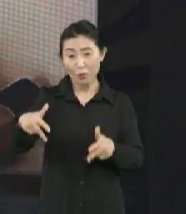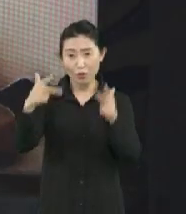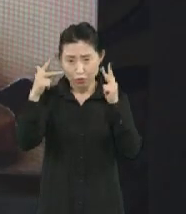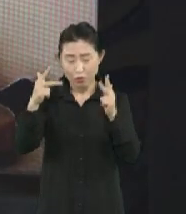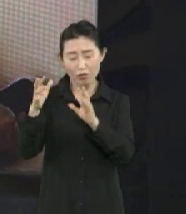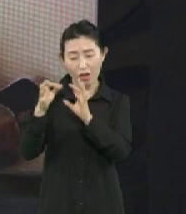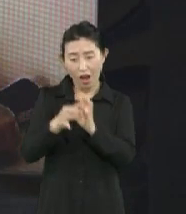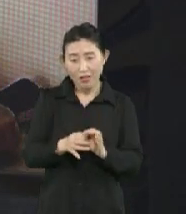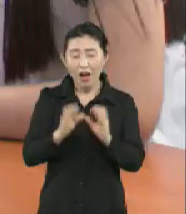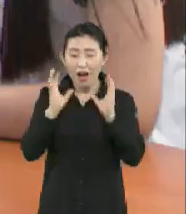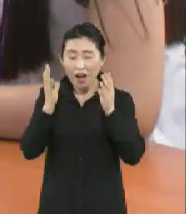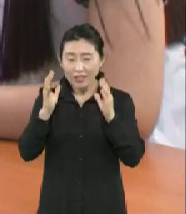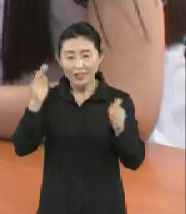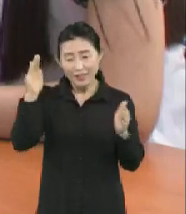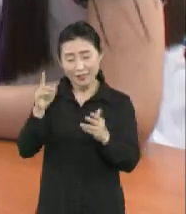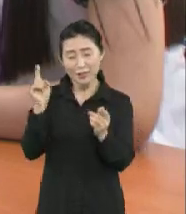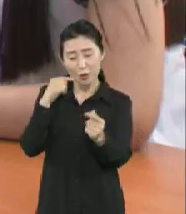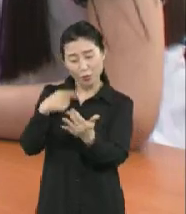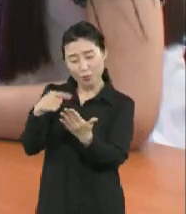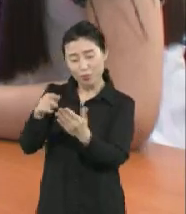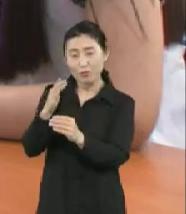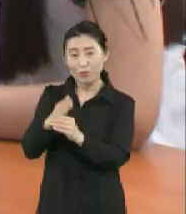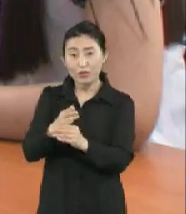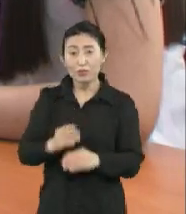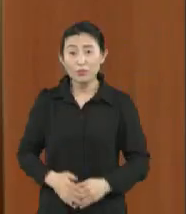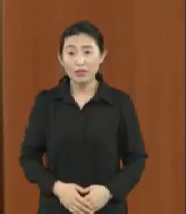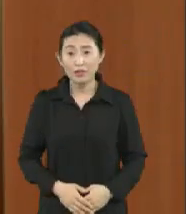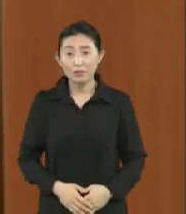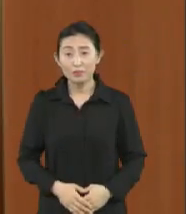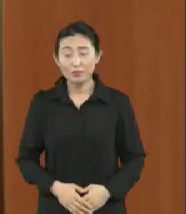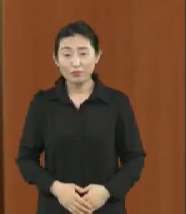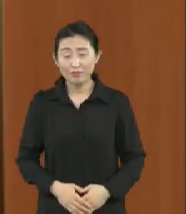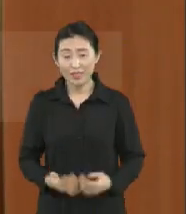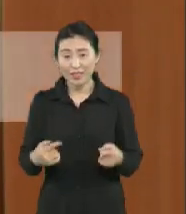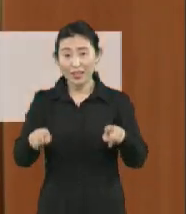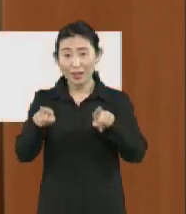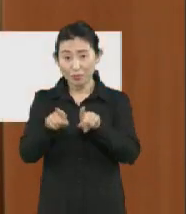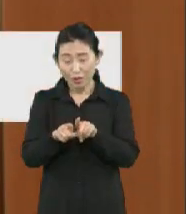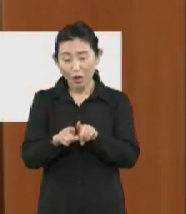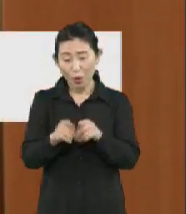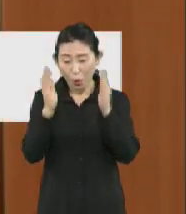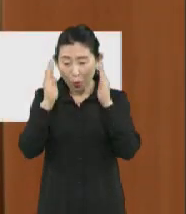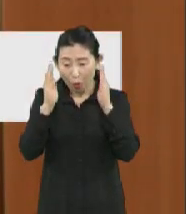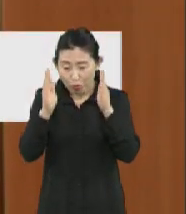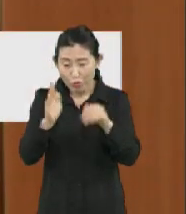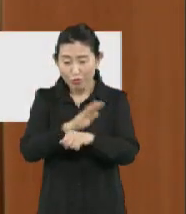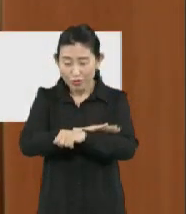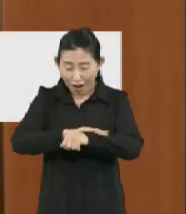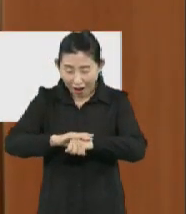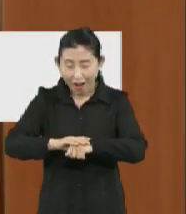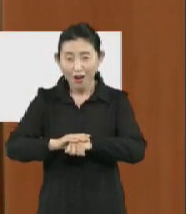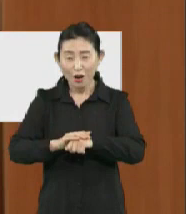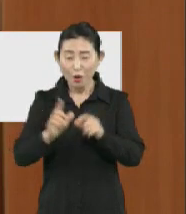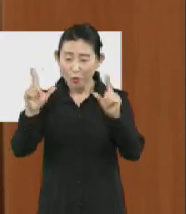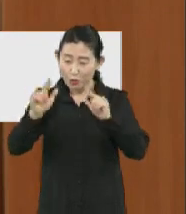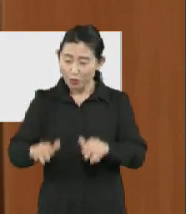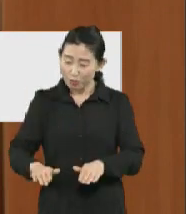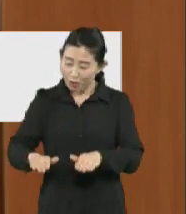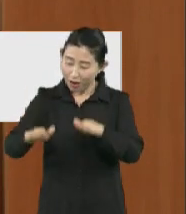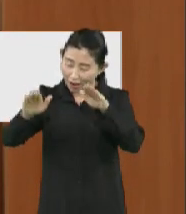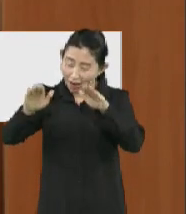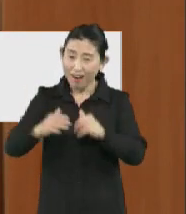방식으로 다문화 가정 아이들을 만나고 있습니다. 저희랑 같이 학습을 하면서 점점 이렇게 성장해가는 모습을